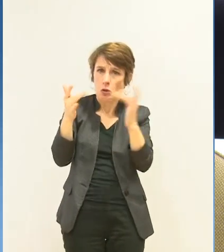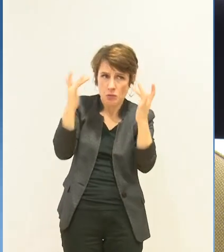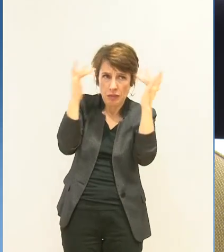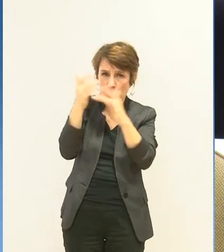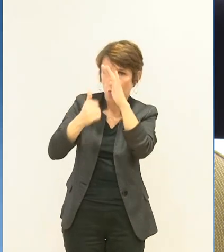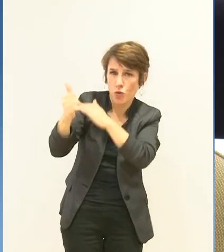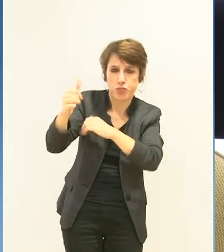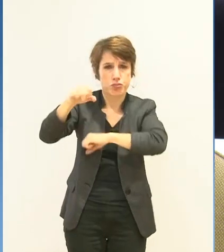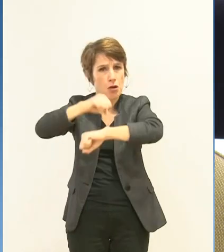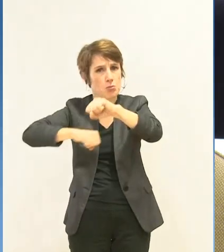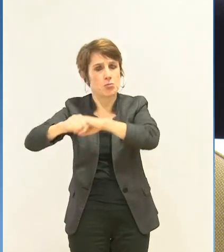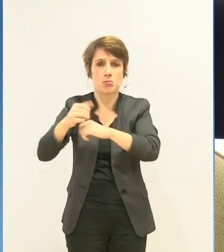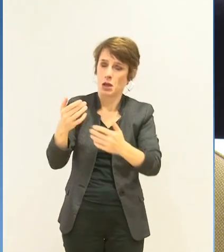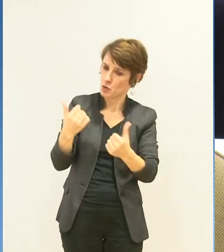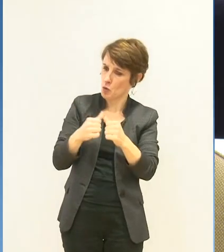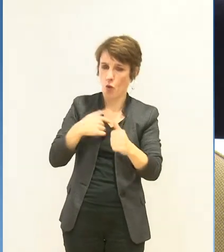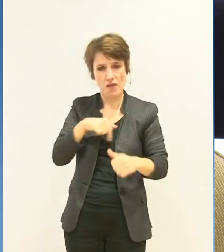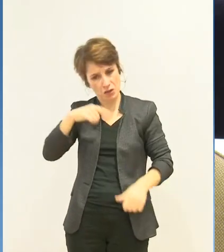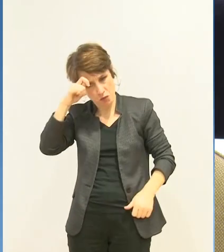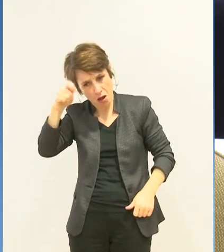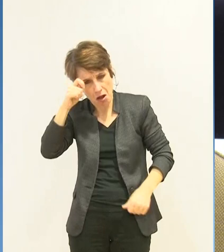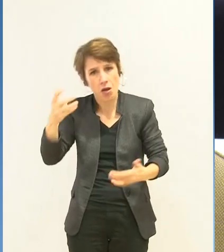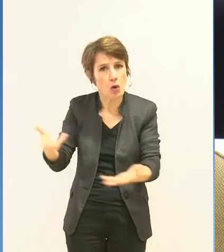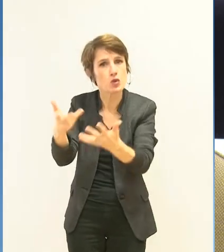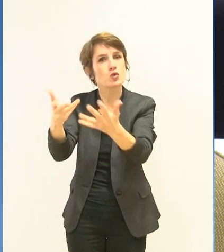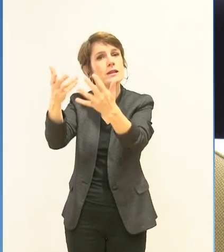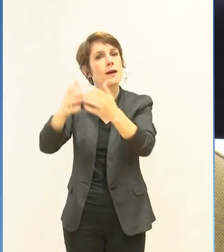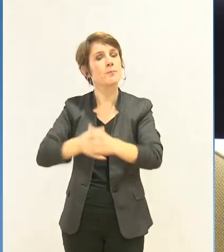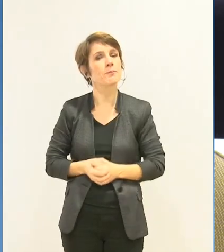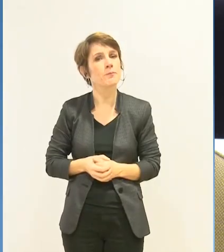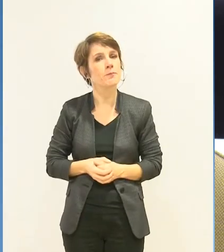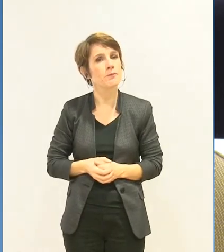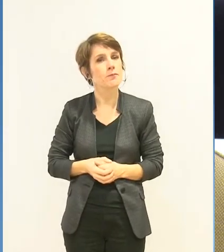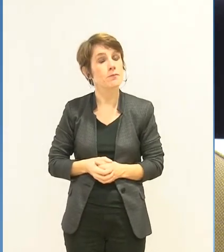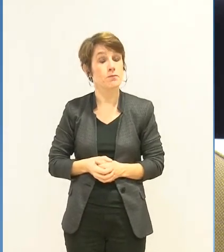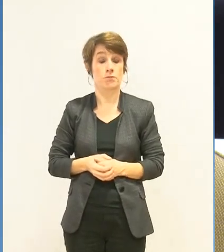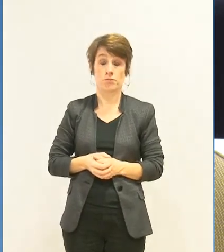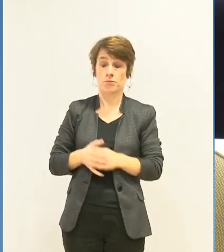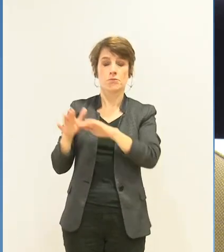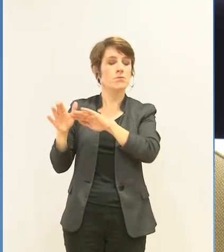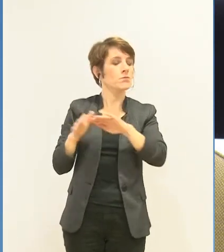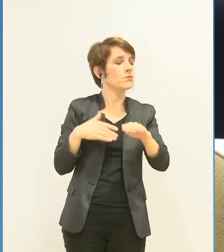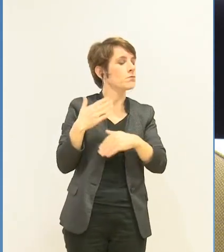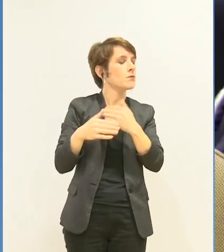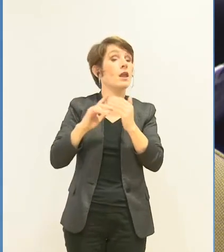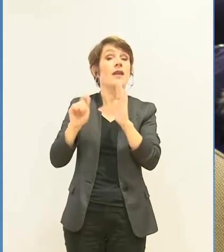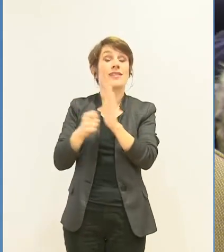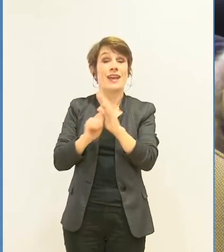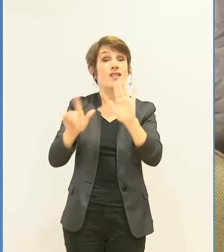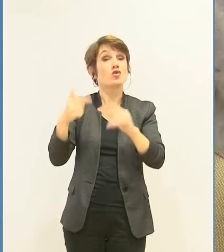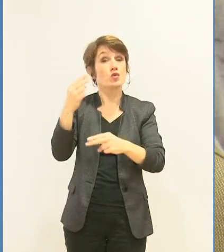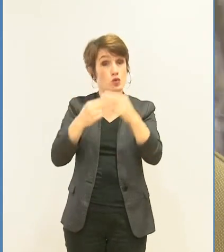qu'ils font notre rôle est de soutenir ce genre d'action est dans l'édition du 12 novembre